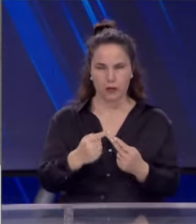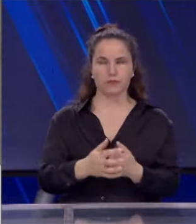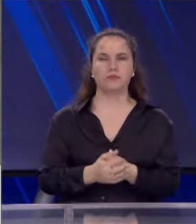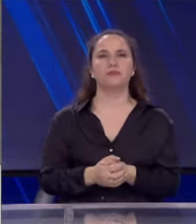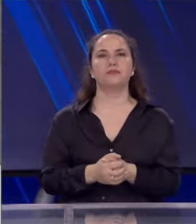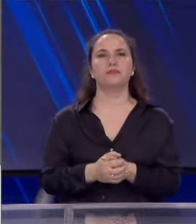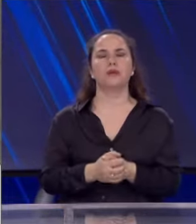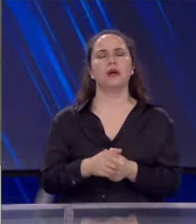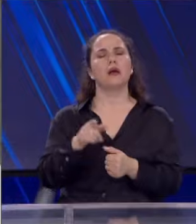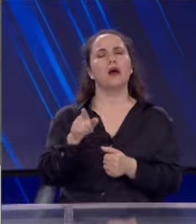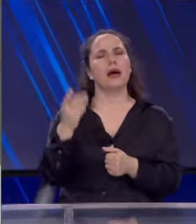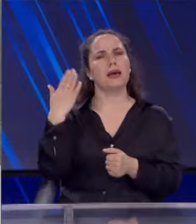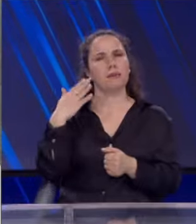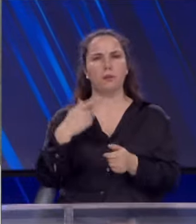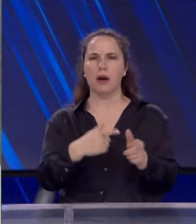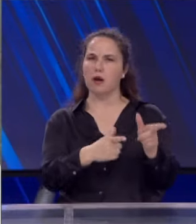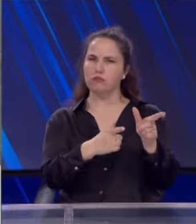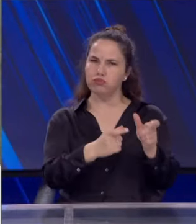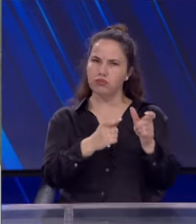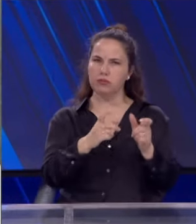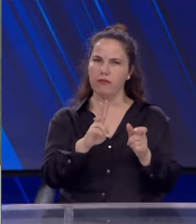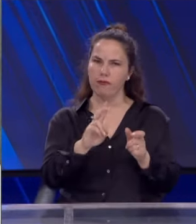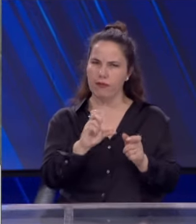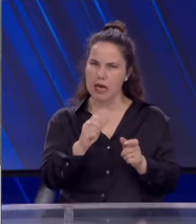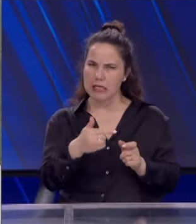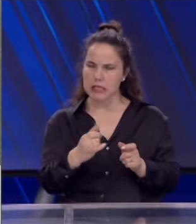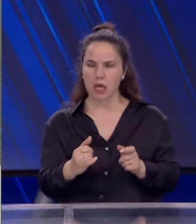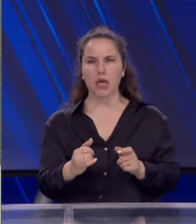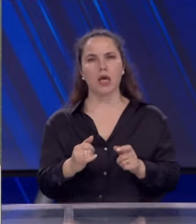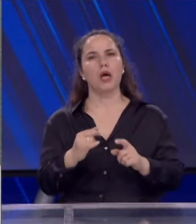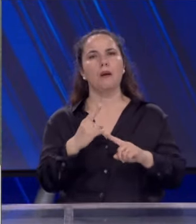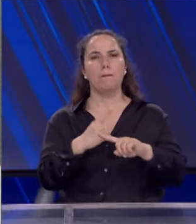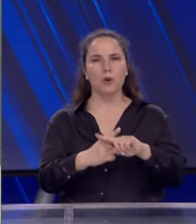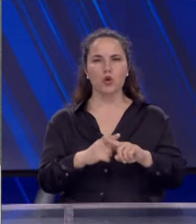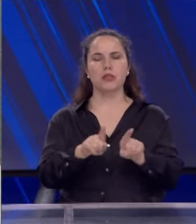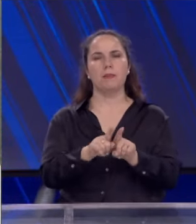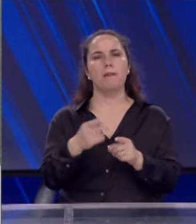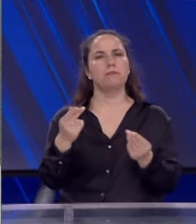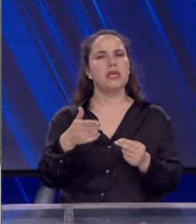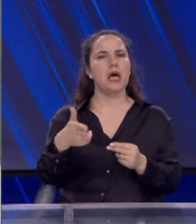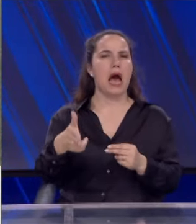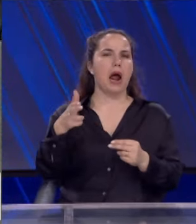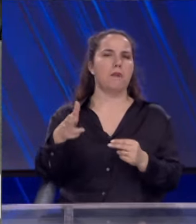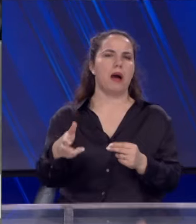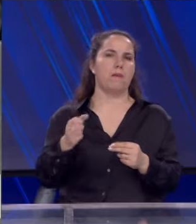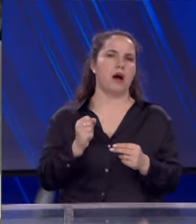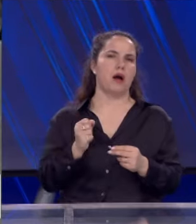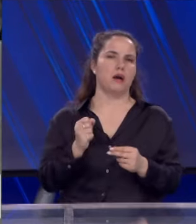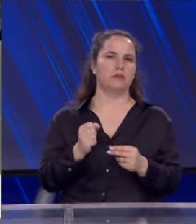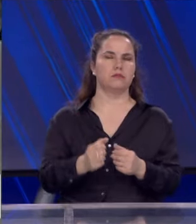ligjit. Ai akuzohet për vrasje me dashje të mbetur në tentativë dhe për armëmbajtje pa leje.